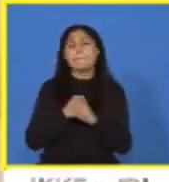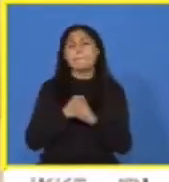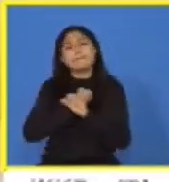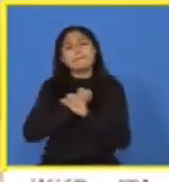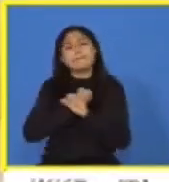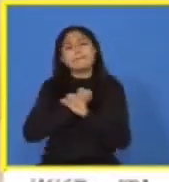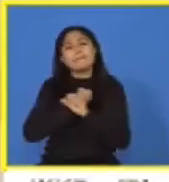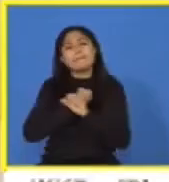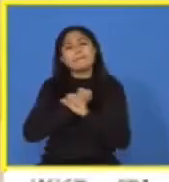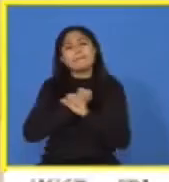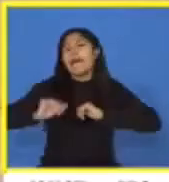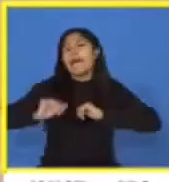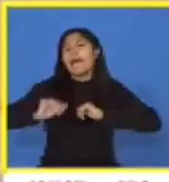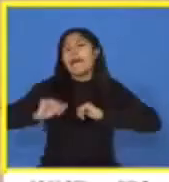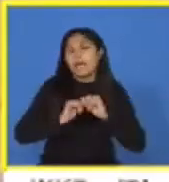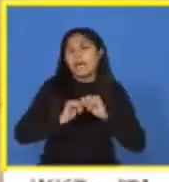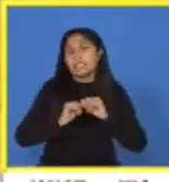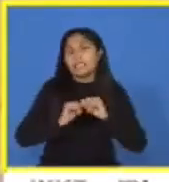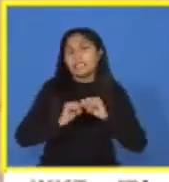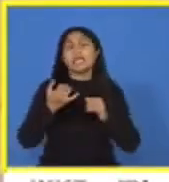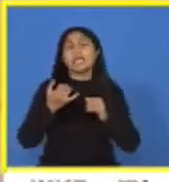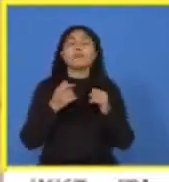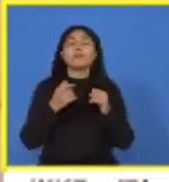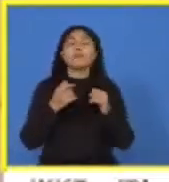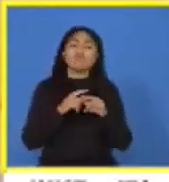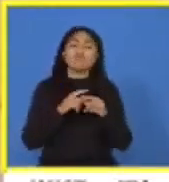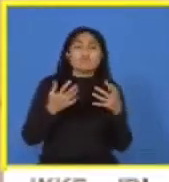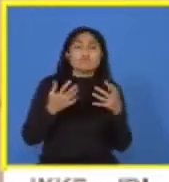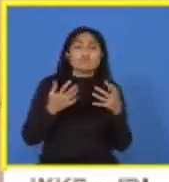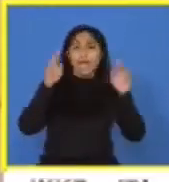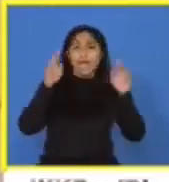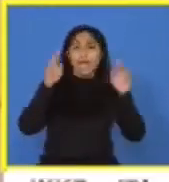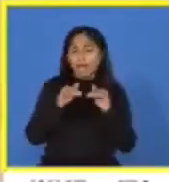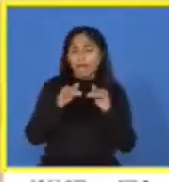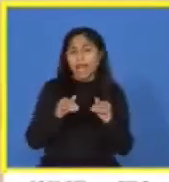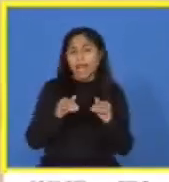Beraktivitas. Bahkan pesta tetap dilaksanakan.